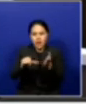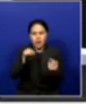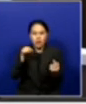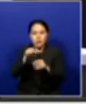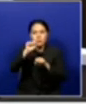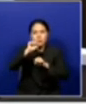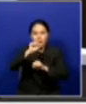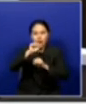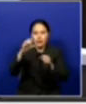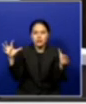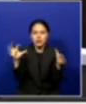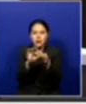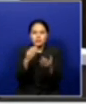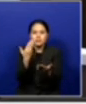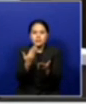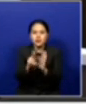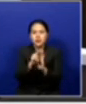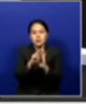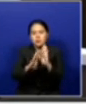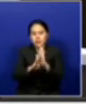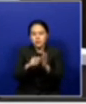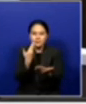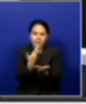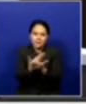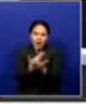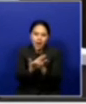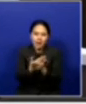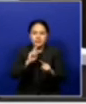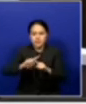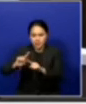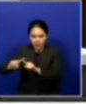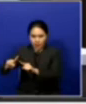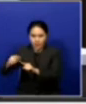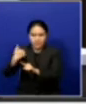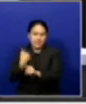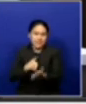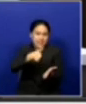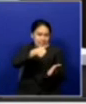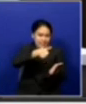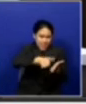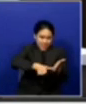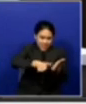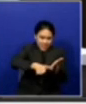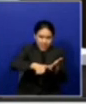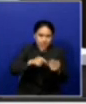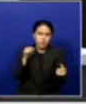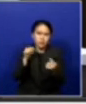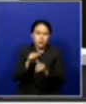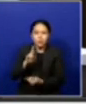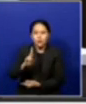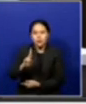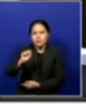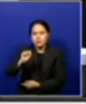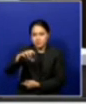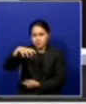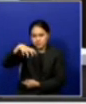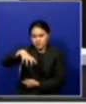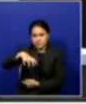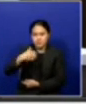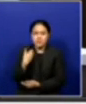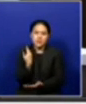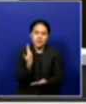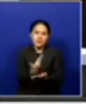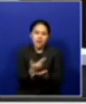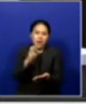เงินการคลังเนี่ยท่านไปเอาเงินหนี้สาธารณะที่รัฐสภาได้อนุมัติให้ไปใช้ห